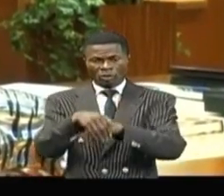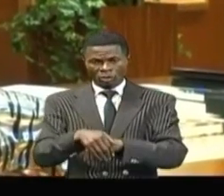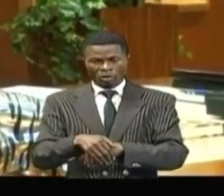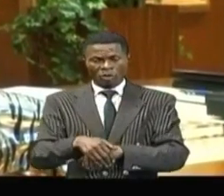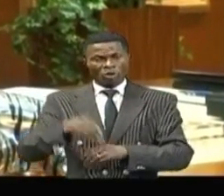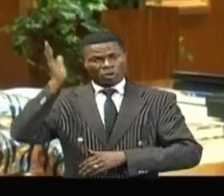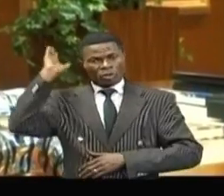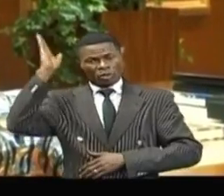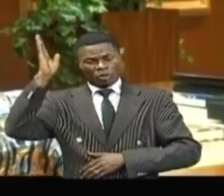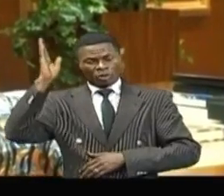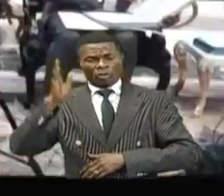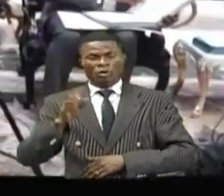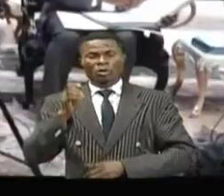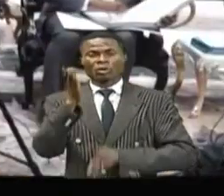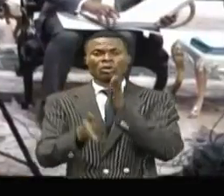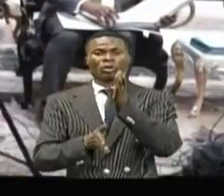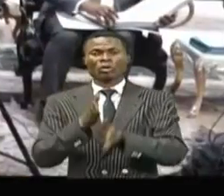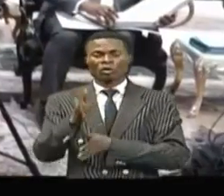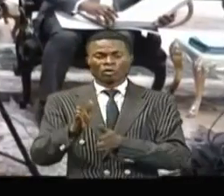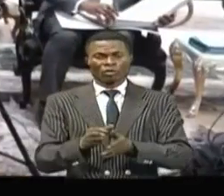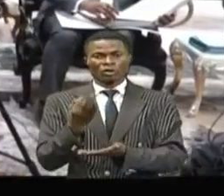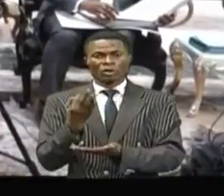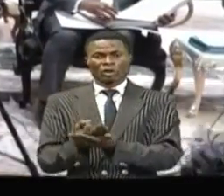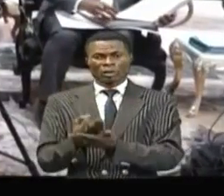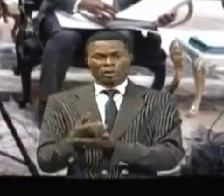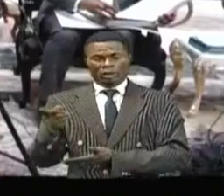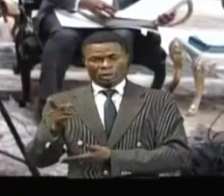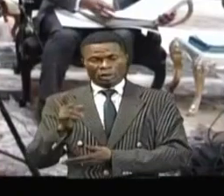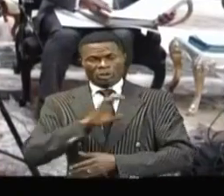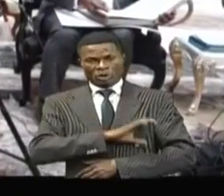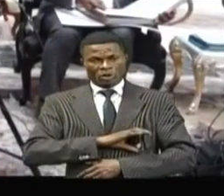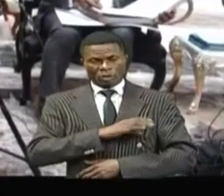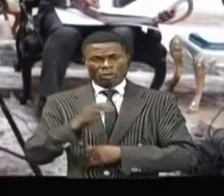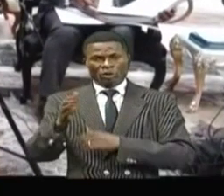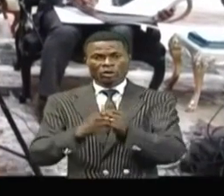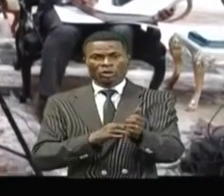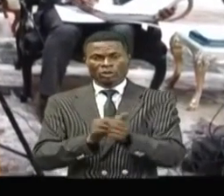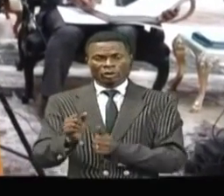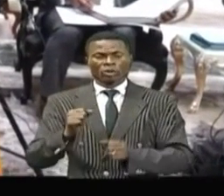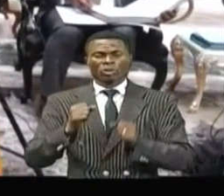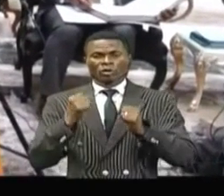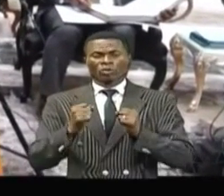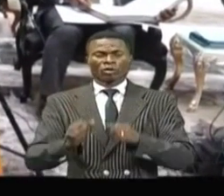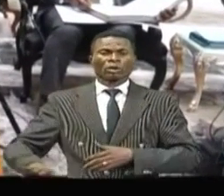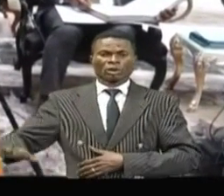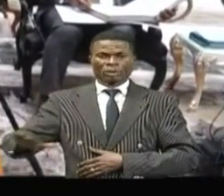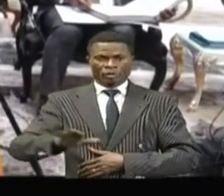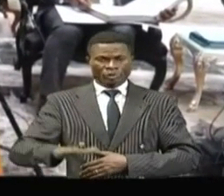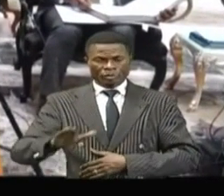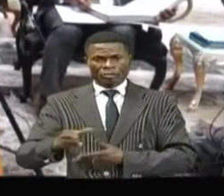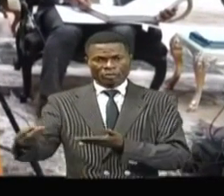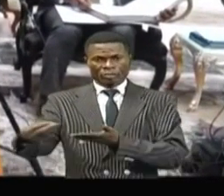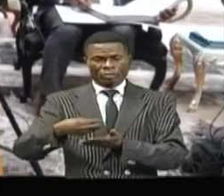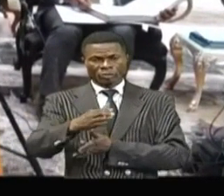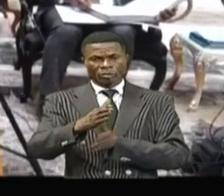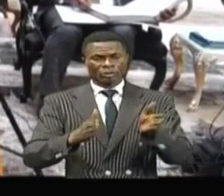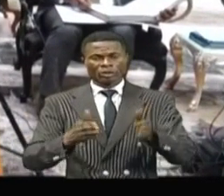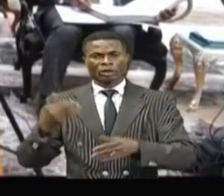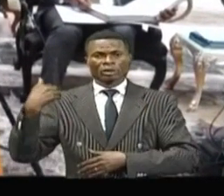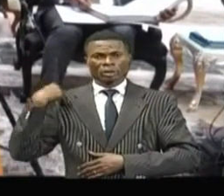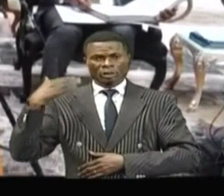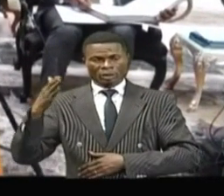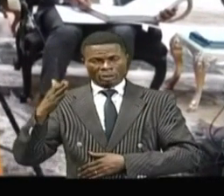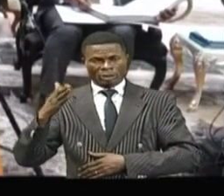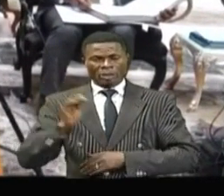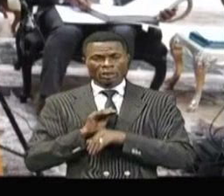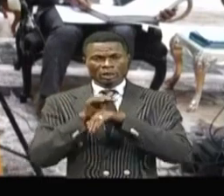délinquance et la fraude fiscale. Cette attitude paralyse les efforts de la nation à la mobilisation de recettes et contribue